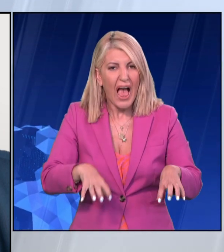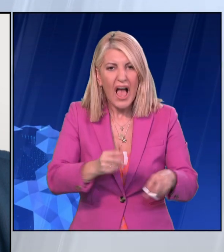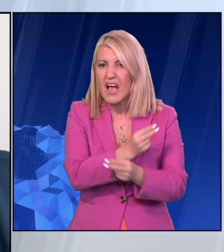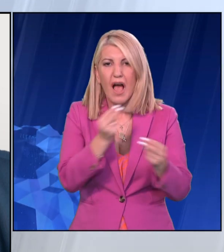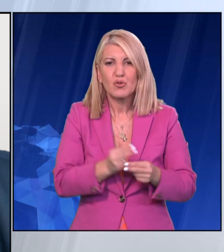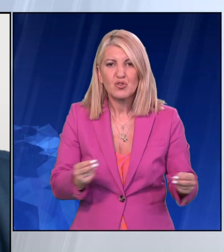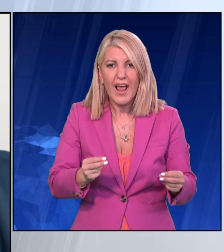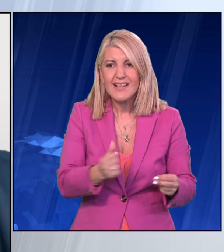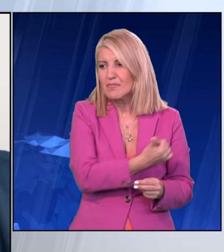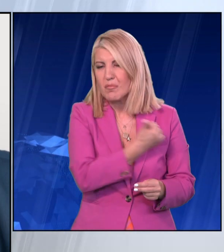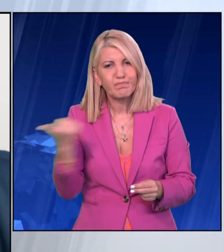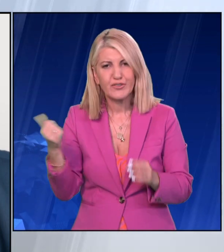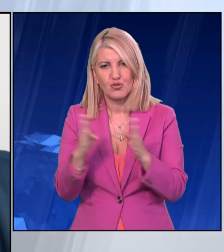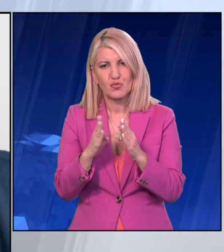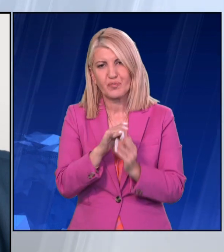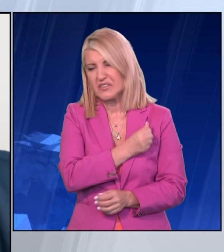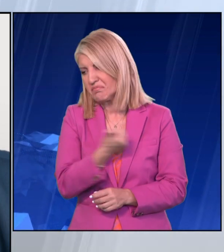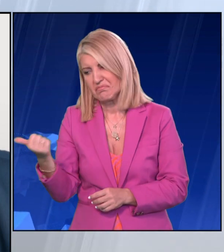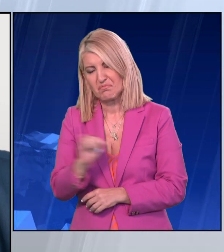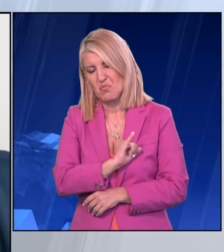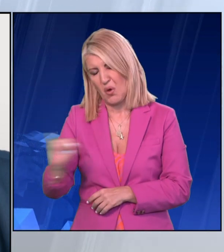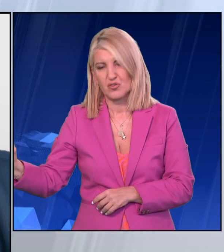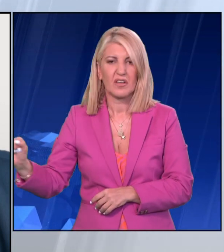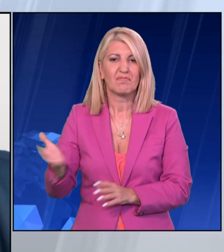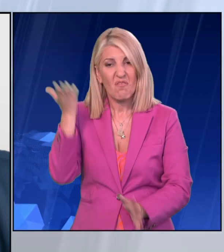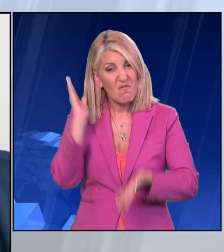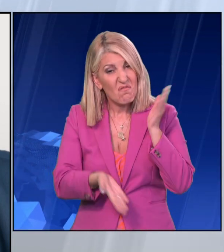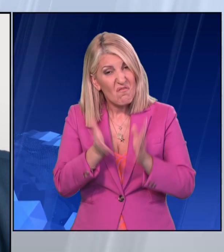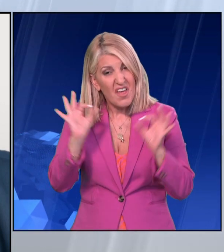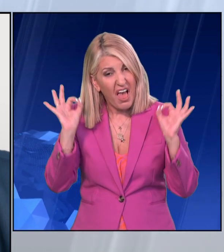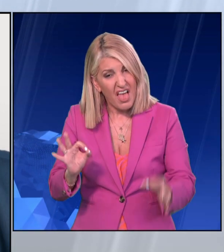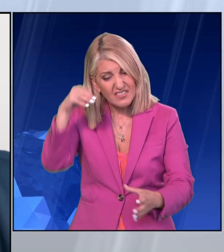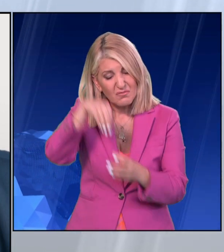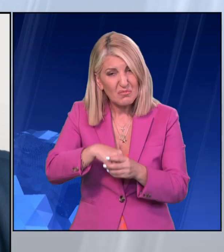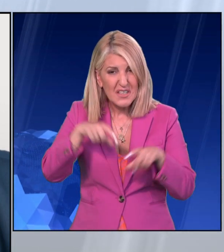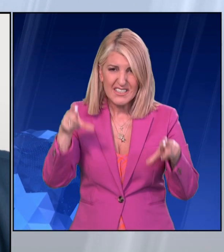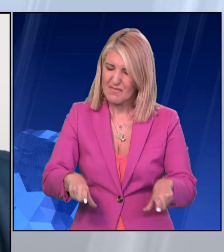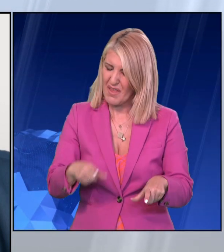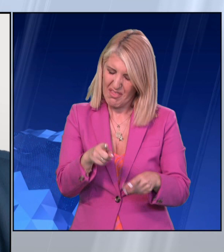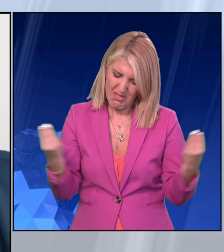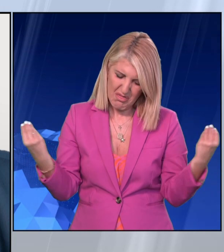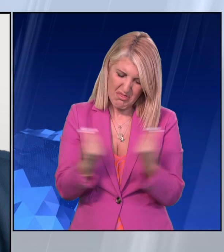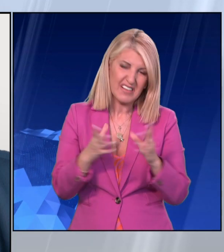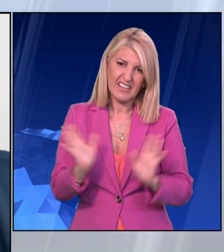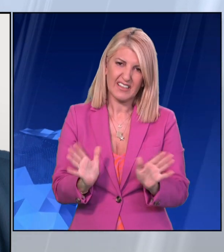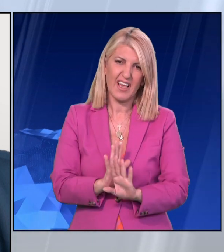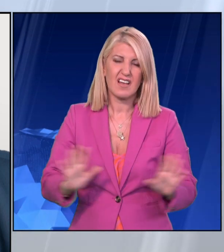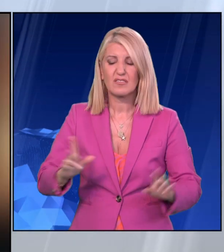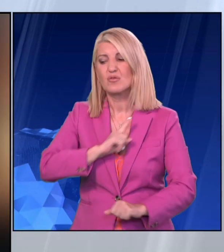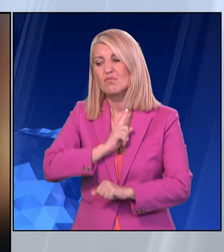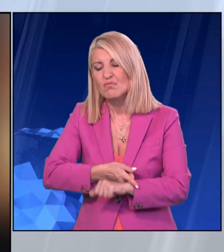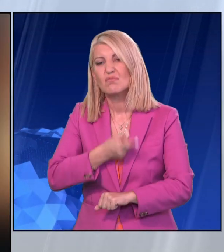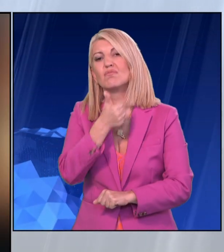δεν έχουν καμία θέση στα γήπεδα. Καμία θέση στην κοινωνία. Καλό ταξίδι, Μιχάλη. Κουράγιο και δύναμη στους γονείς και τους οικείους